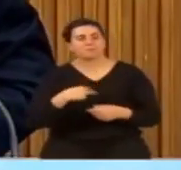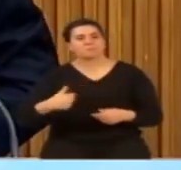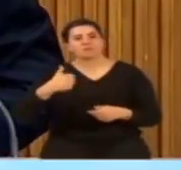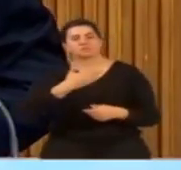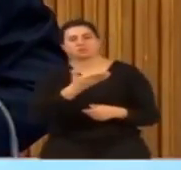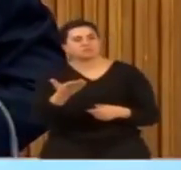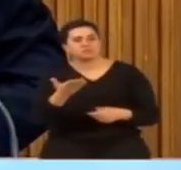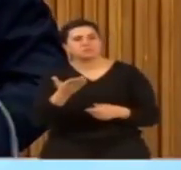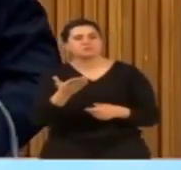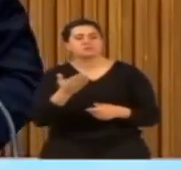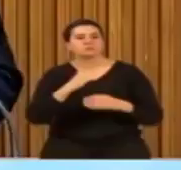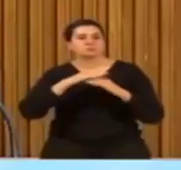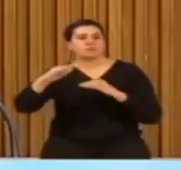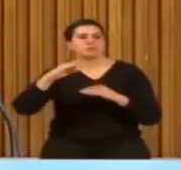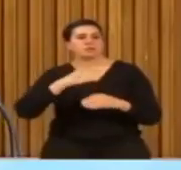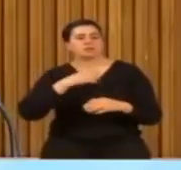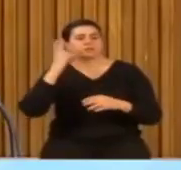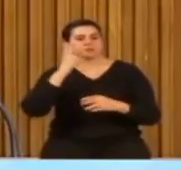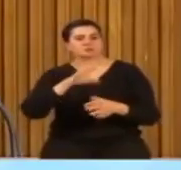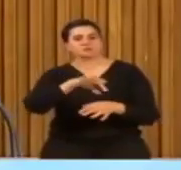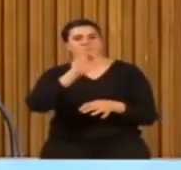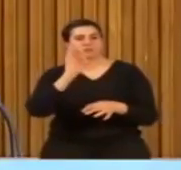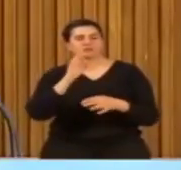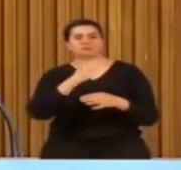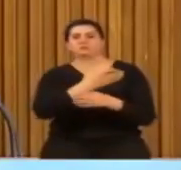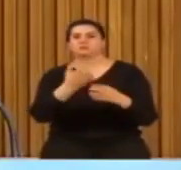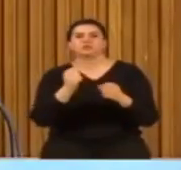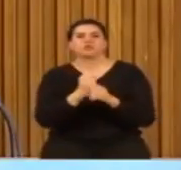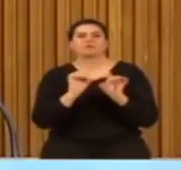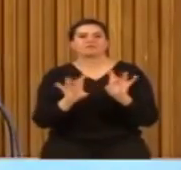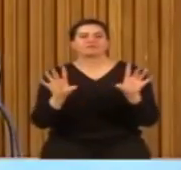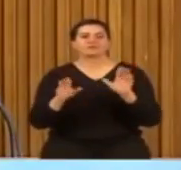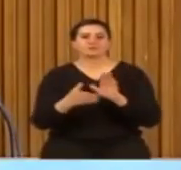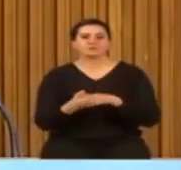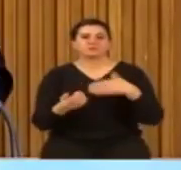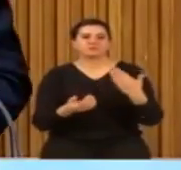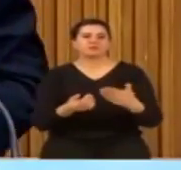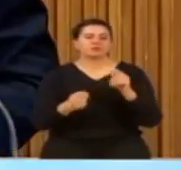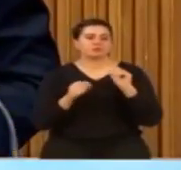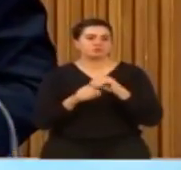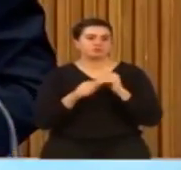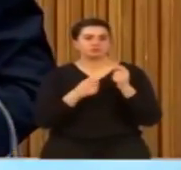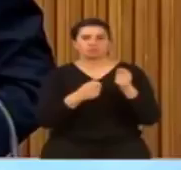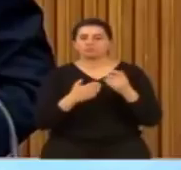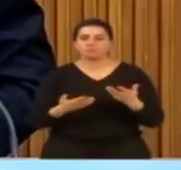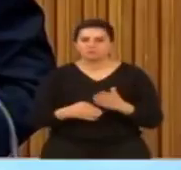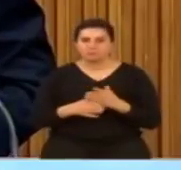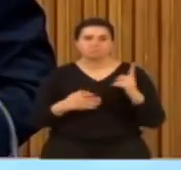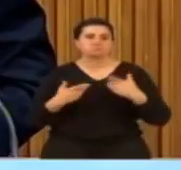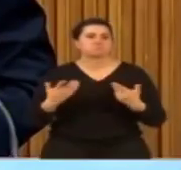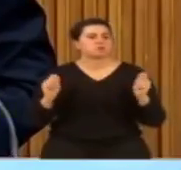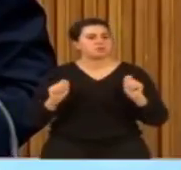başkanları vardı. Hani millet seçmişti. Milli irade diyordun. Görevden alıyorsun. İstifaya zorluyorsun. Ben alırım diyor, size ne